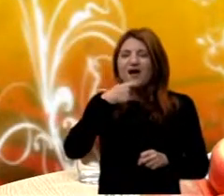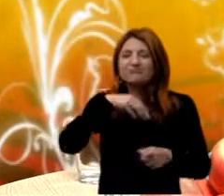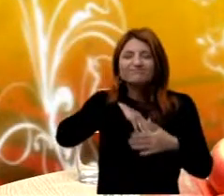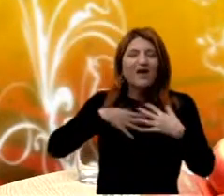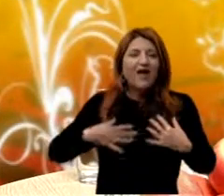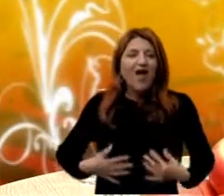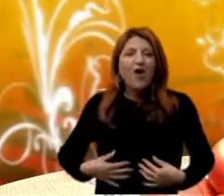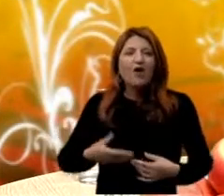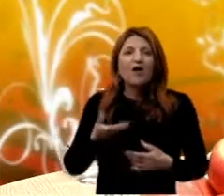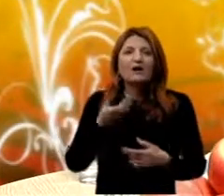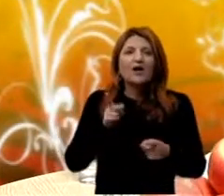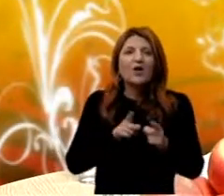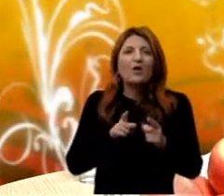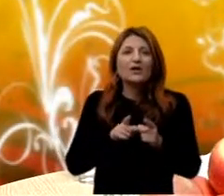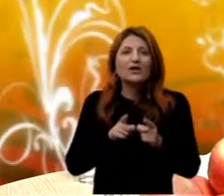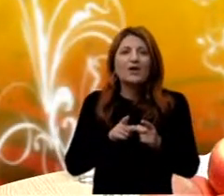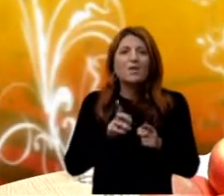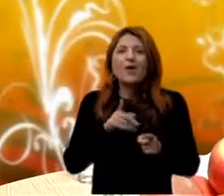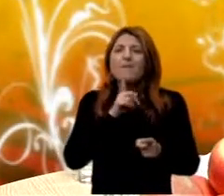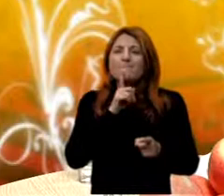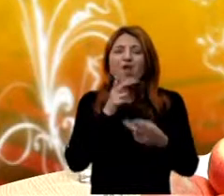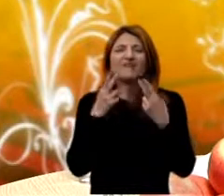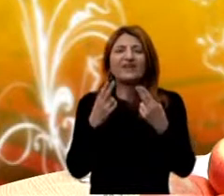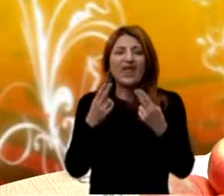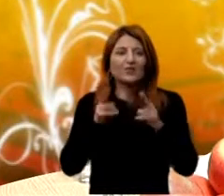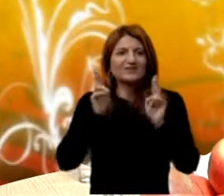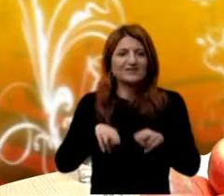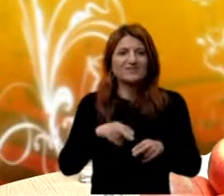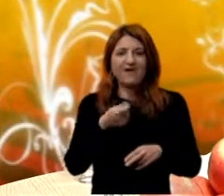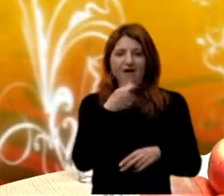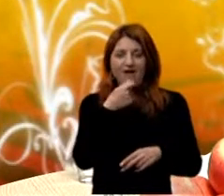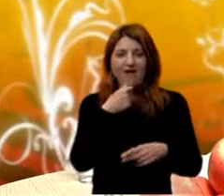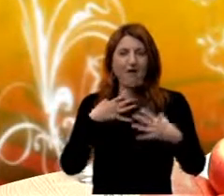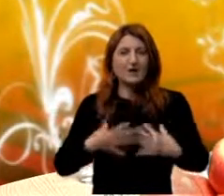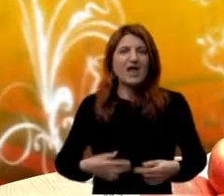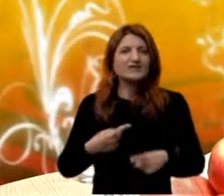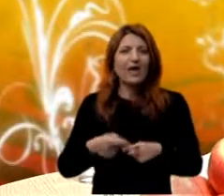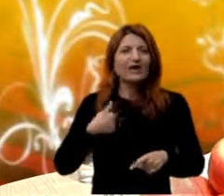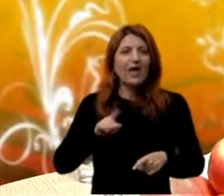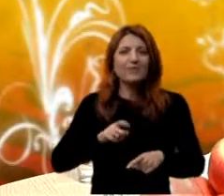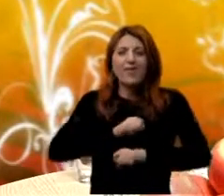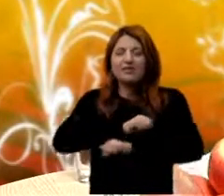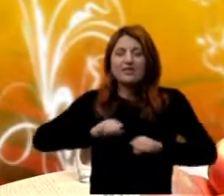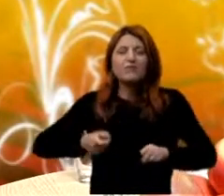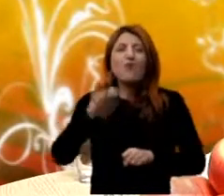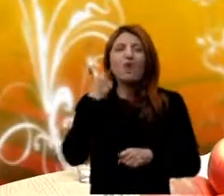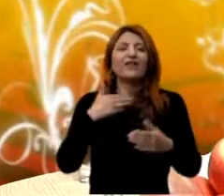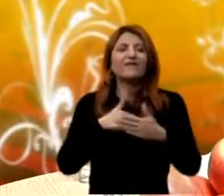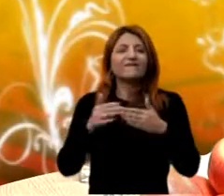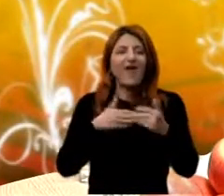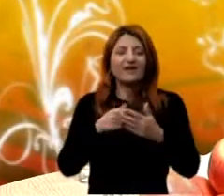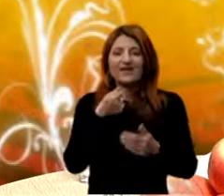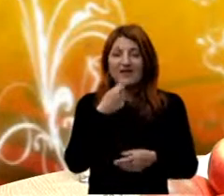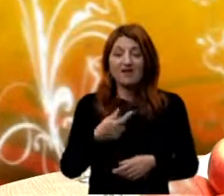malnutritivno, mal nutriciju ima. Zašto? Zato što se mi ne debljamo od kvalitetne hrane. Mi se debljamo